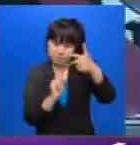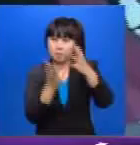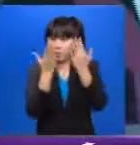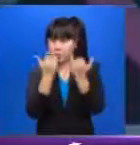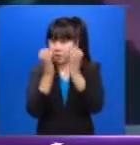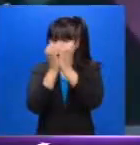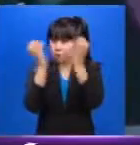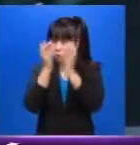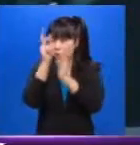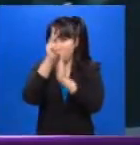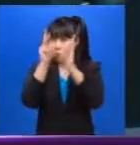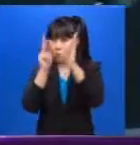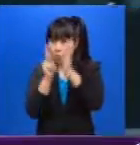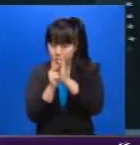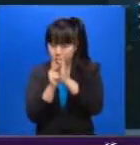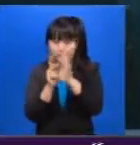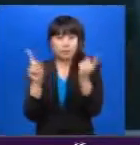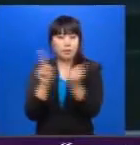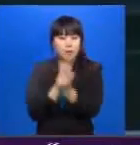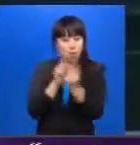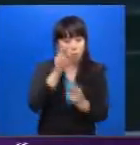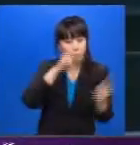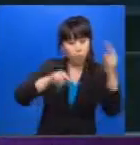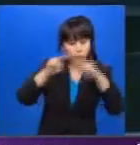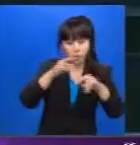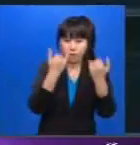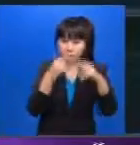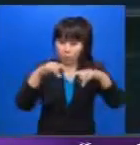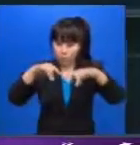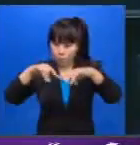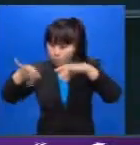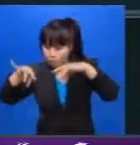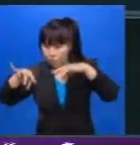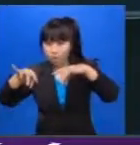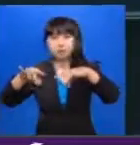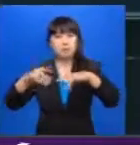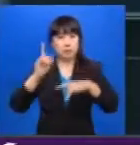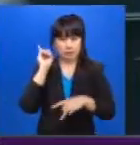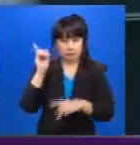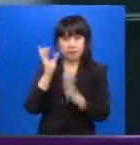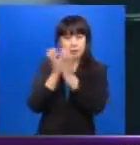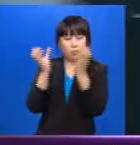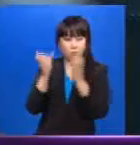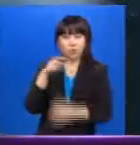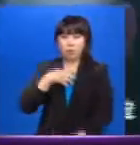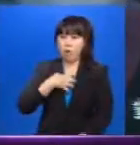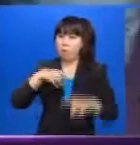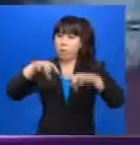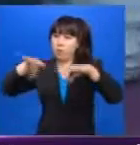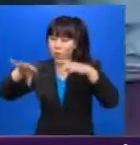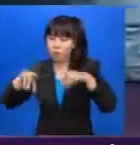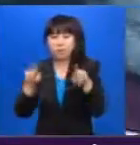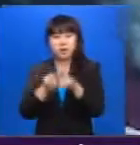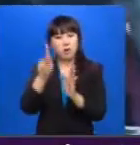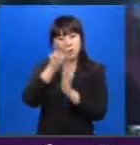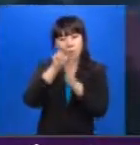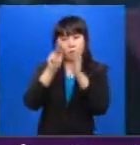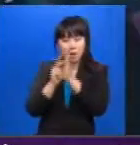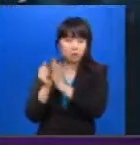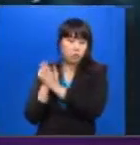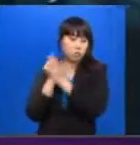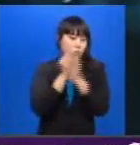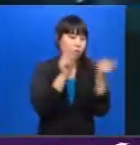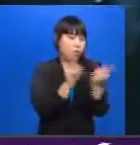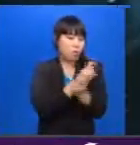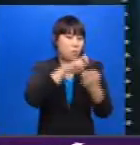ซึ่งเป็นกฎหมายที่ใช้วางกรอบของสังคมเกิดความผิดเพี้ยนไปจากเจตนารมณ์เพื่อให้เป็นกฎหมายที่ช่วยหาทางออกให้กับสังค